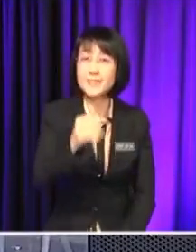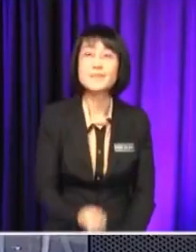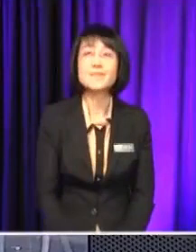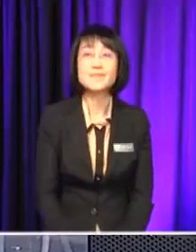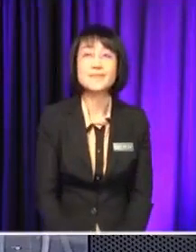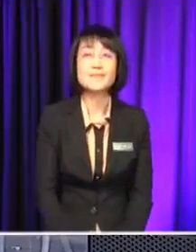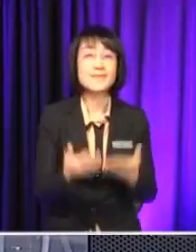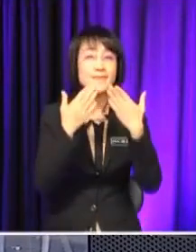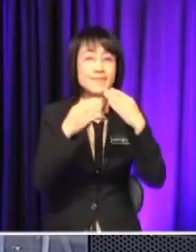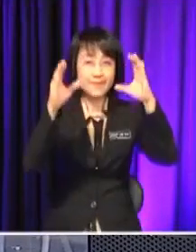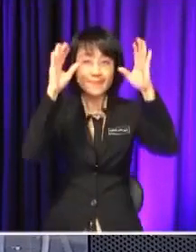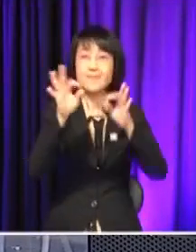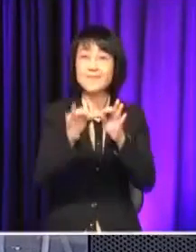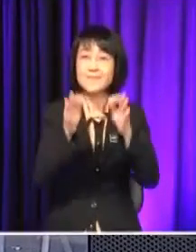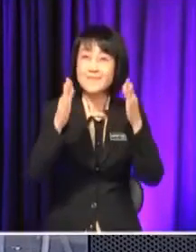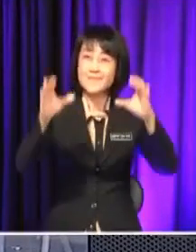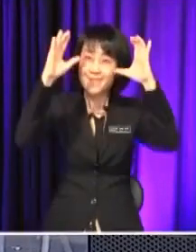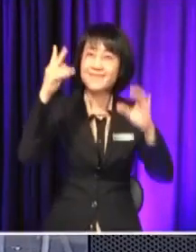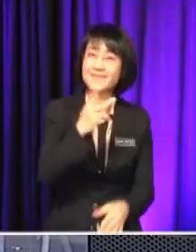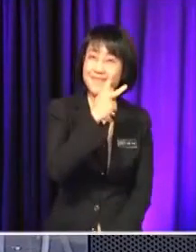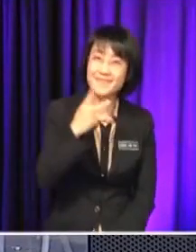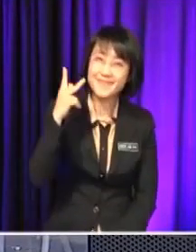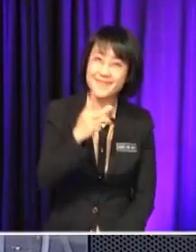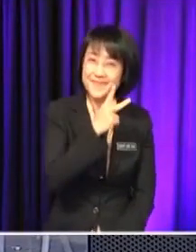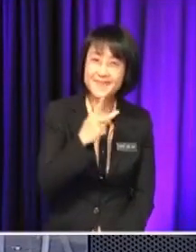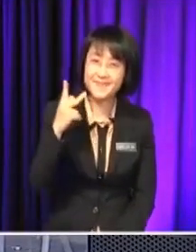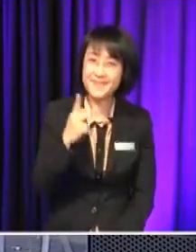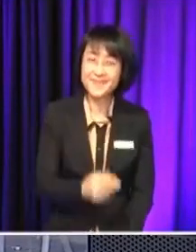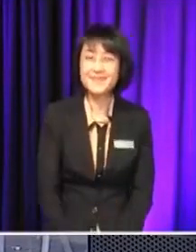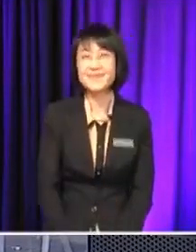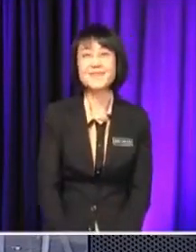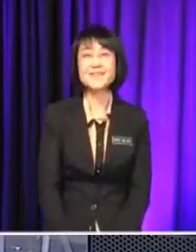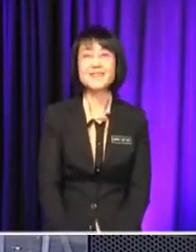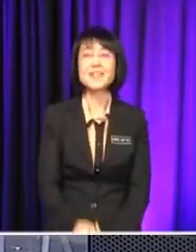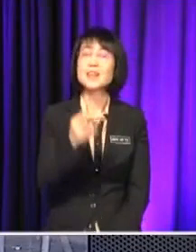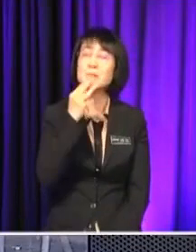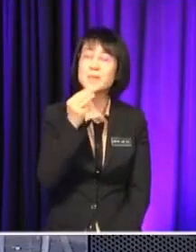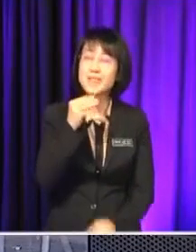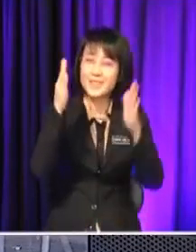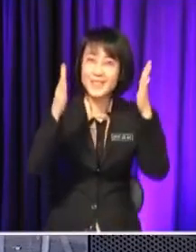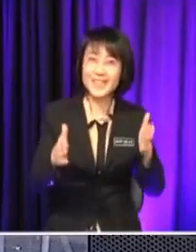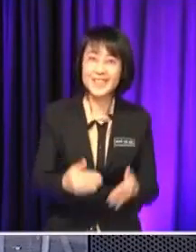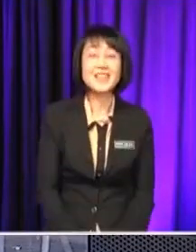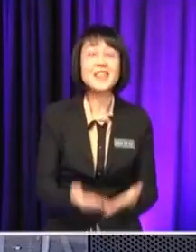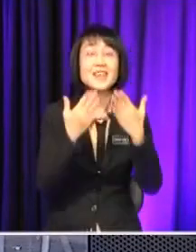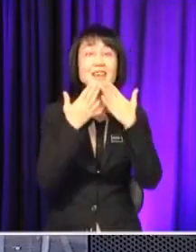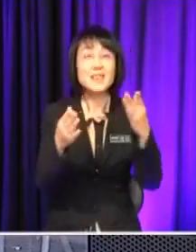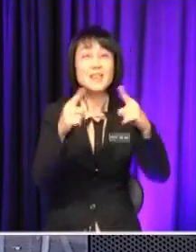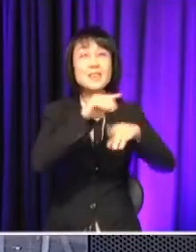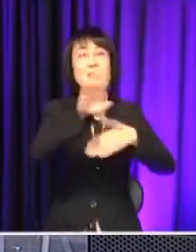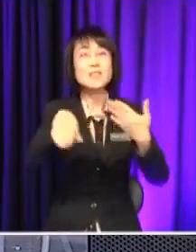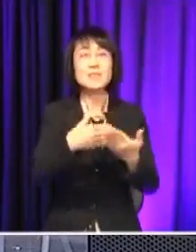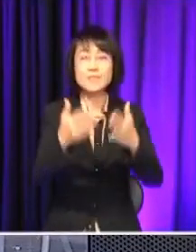cek kujuru bahasa kita cek yang memang manis orangnya terima kasih kepada semua yang tak